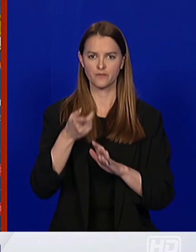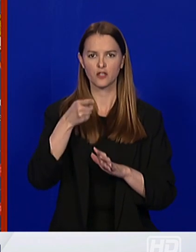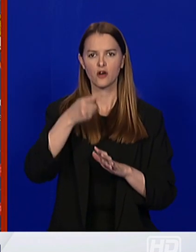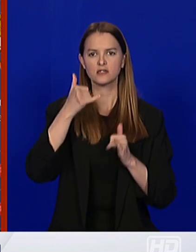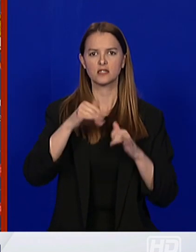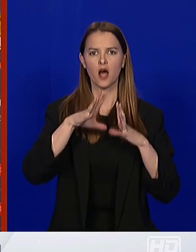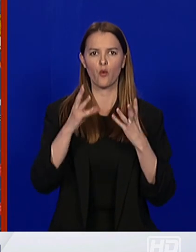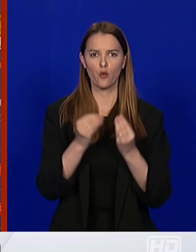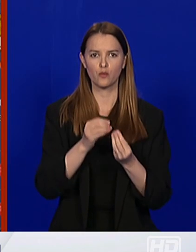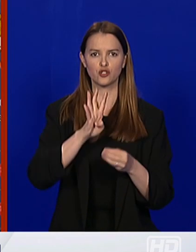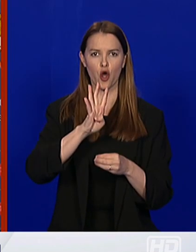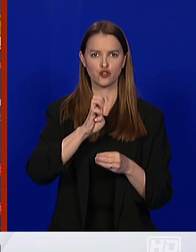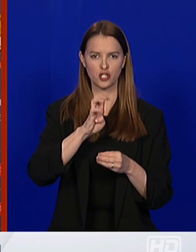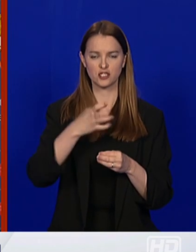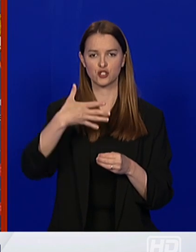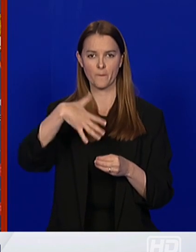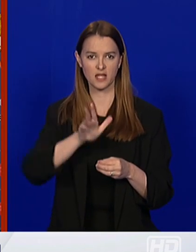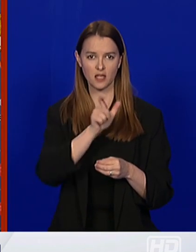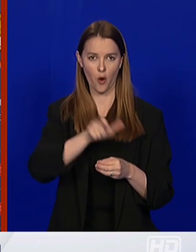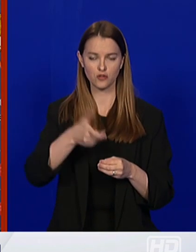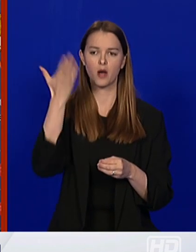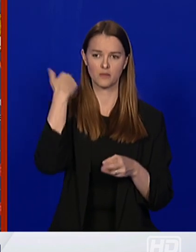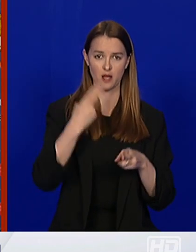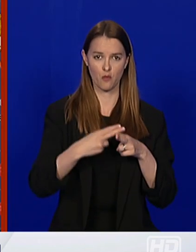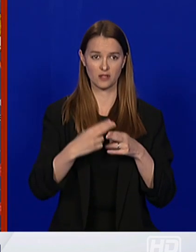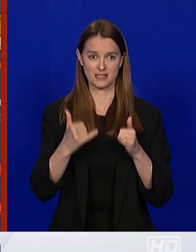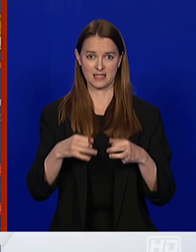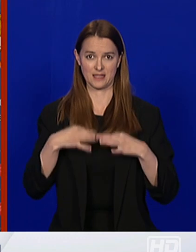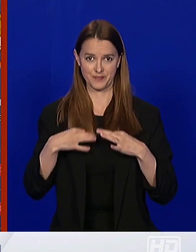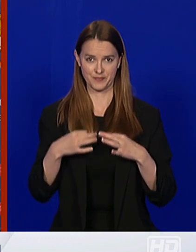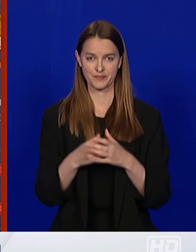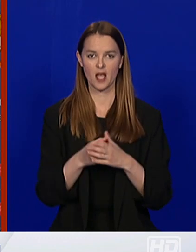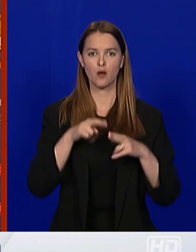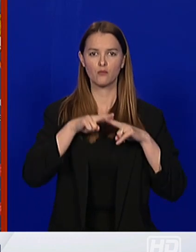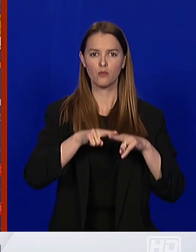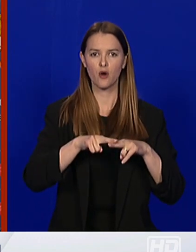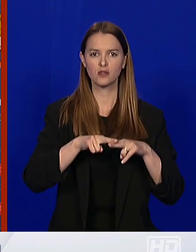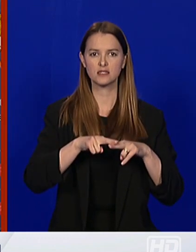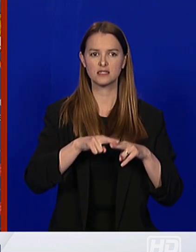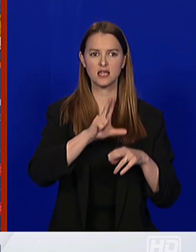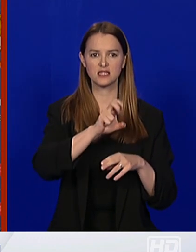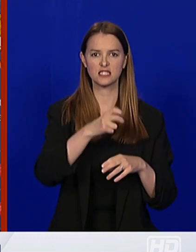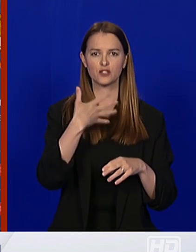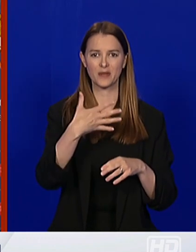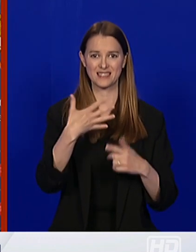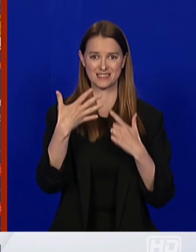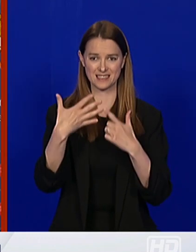od 415. Hospitaliziranih imamo 357, što je jedan više u